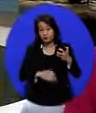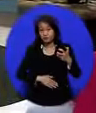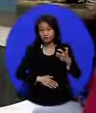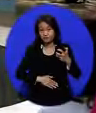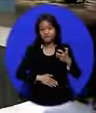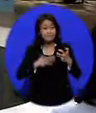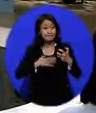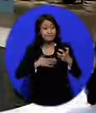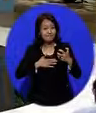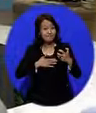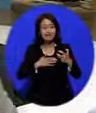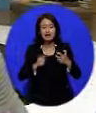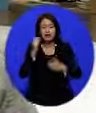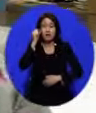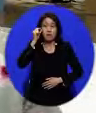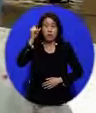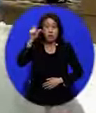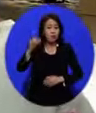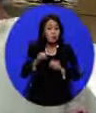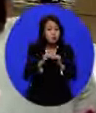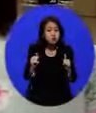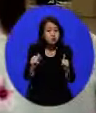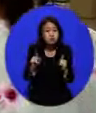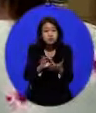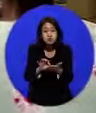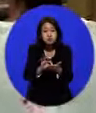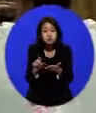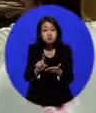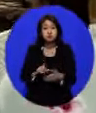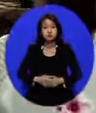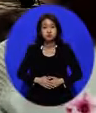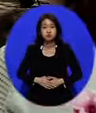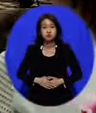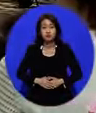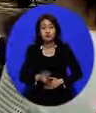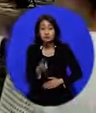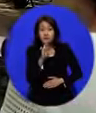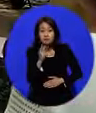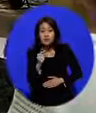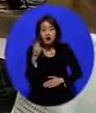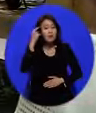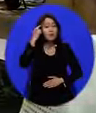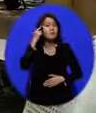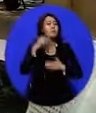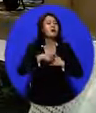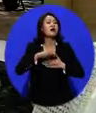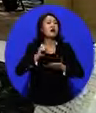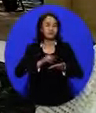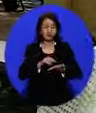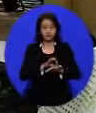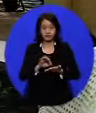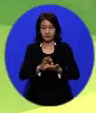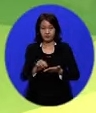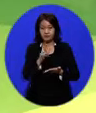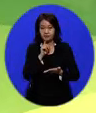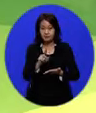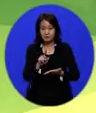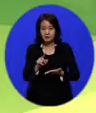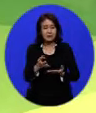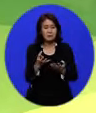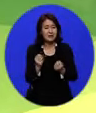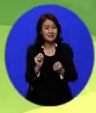중에. 그 다음에 현명한 리더는 뭐를 쓰게 하냐면, 그렇죠. 머리와 마음을 쓰게 해요. 굉장히